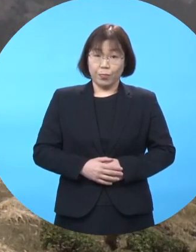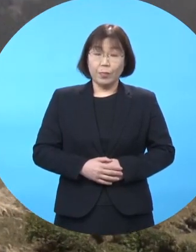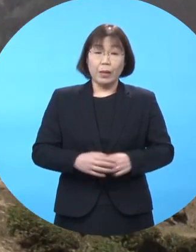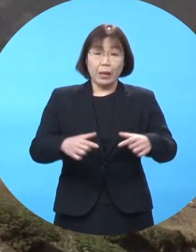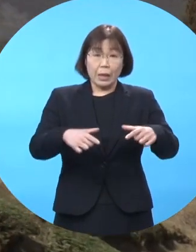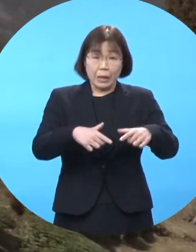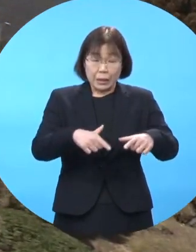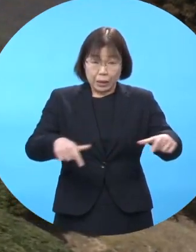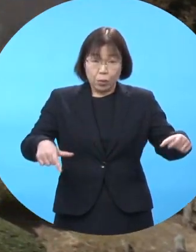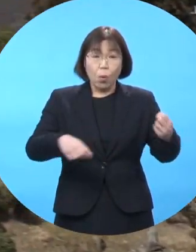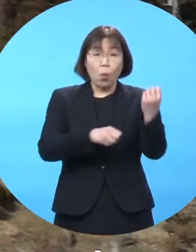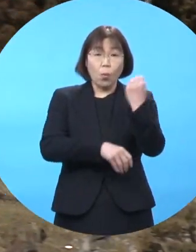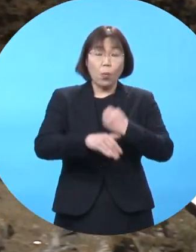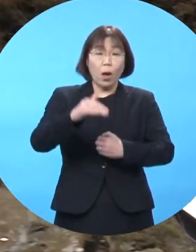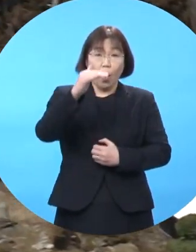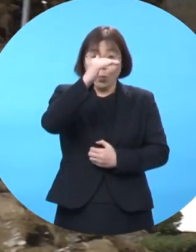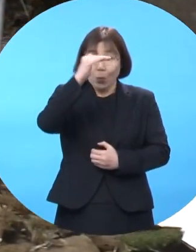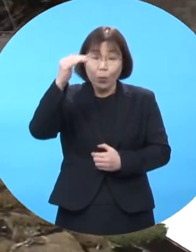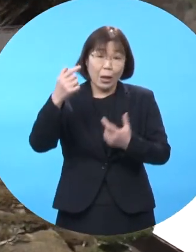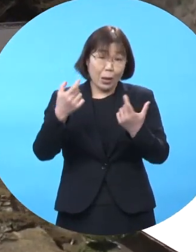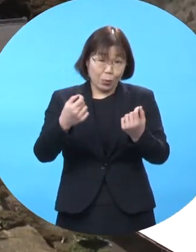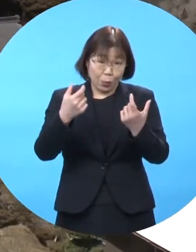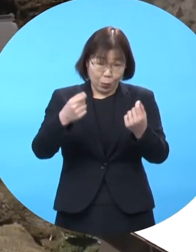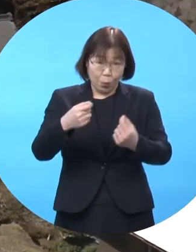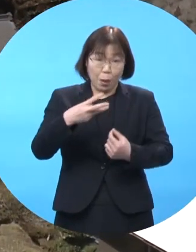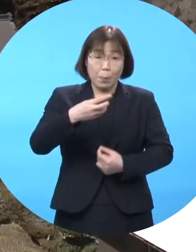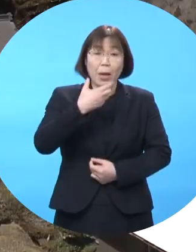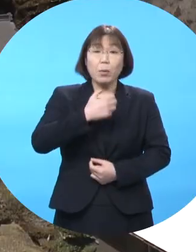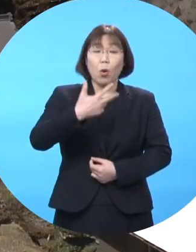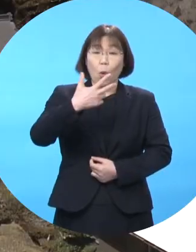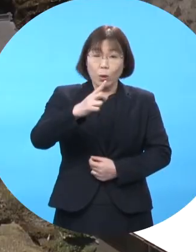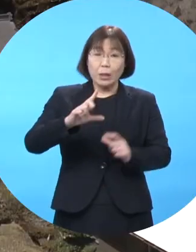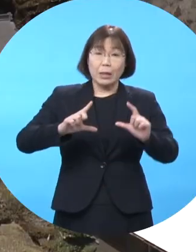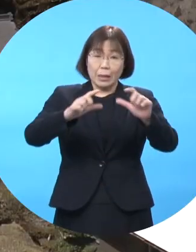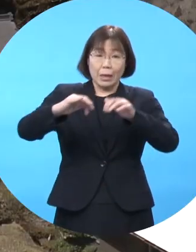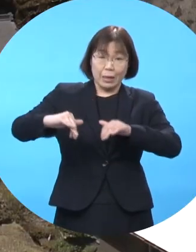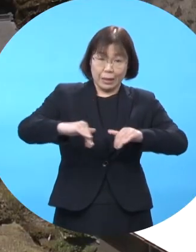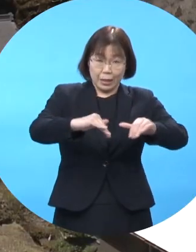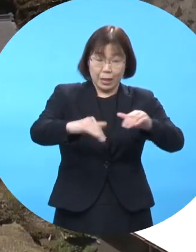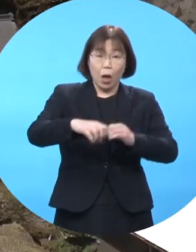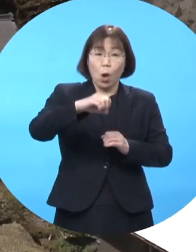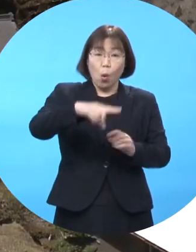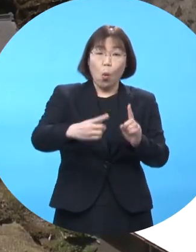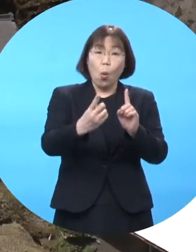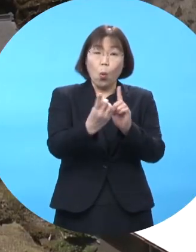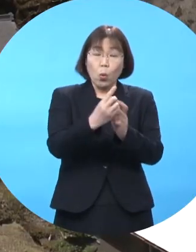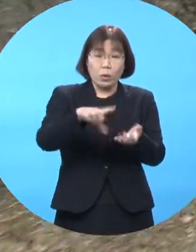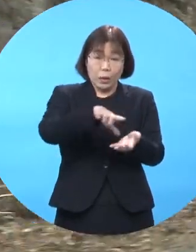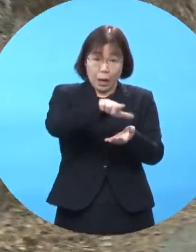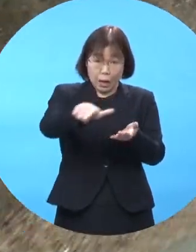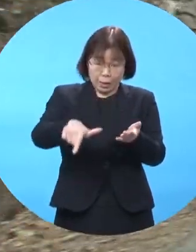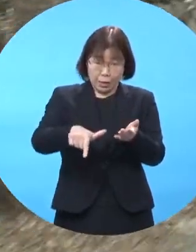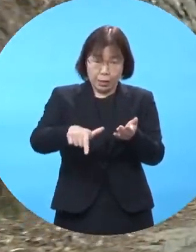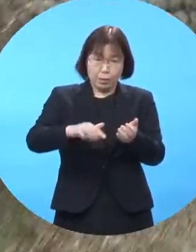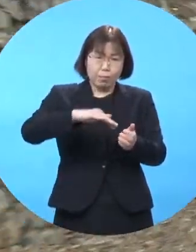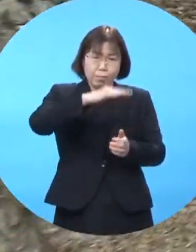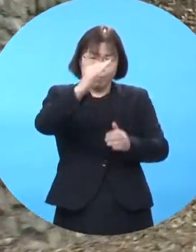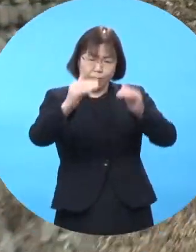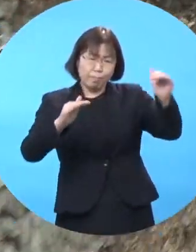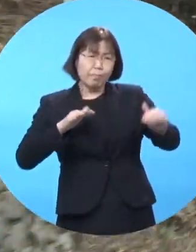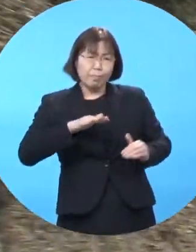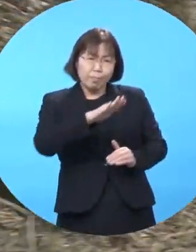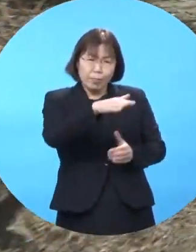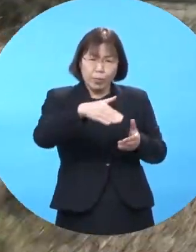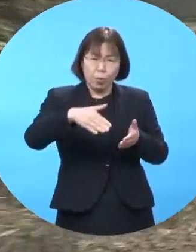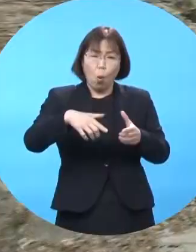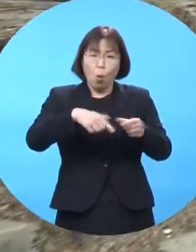日本の原風景が残る三好市東祖谷の落合地区、急峻な山あいを通る国道